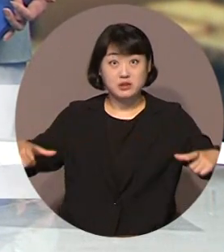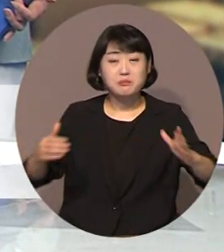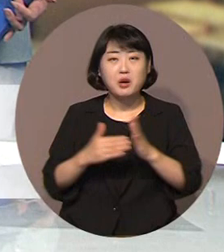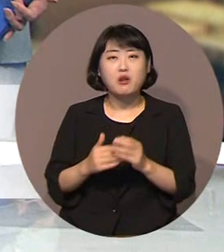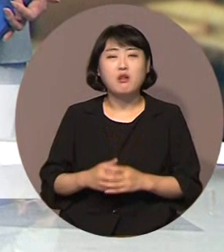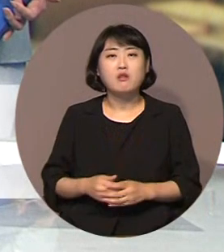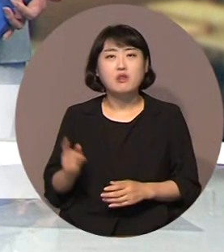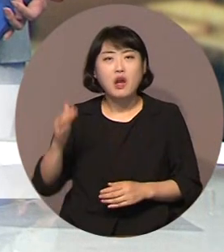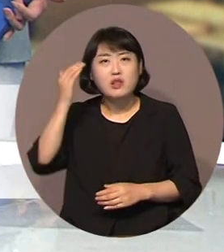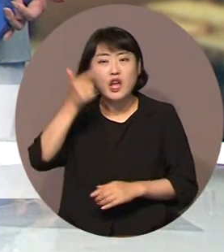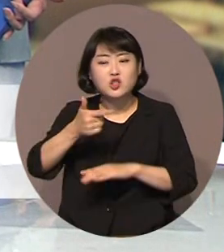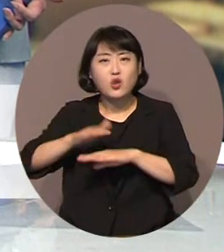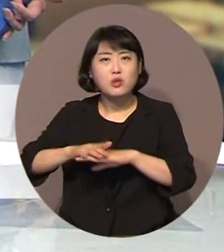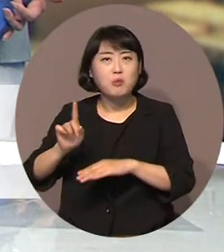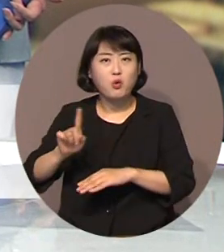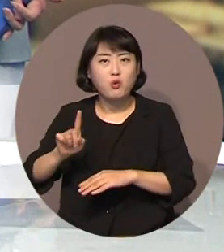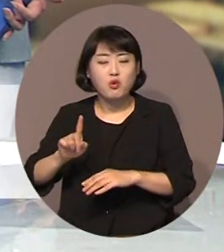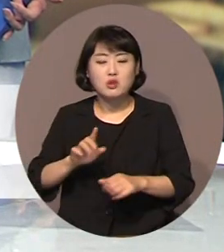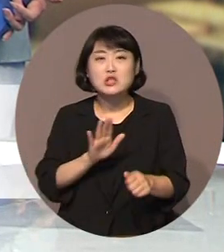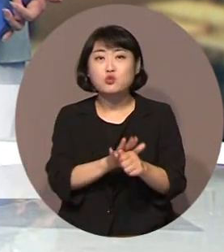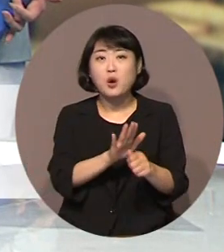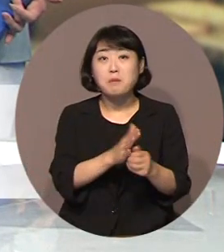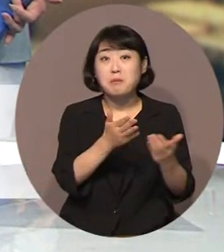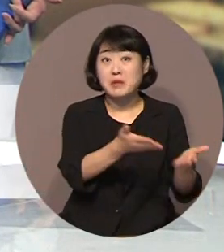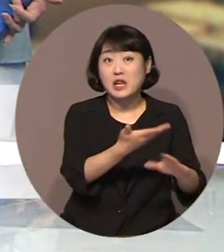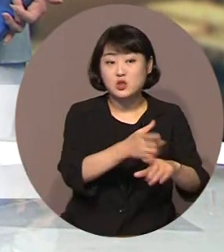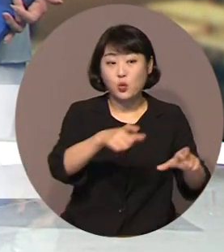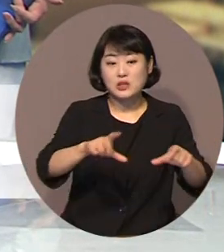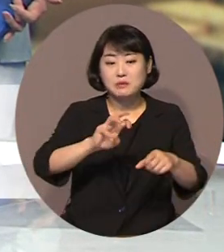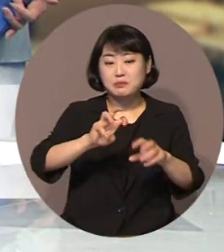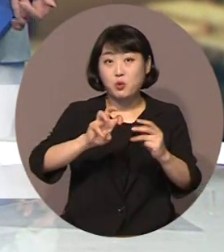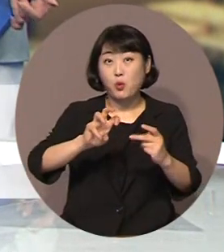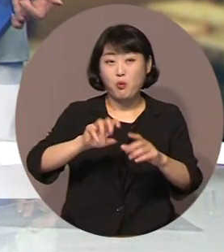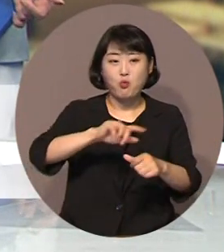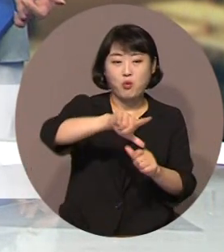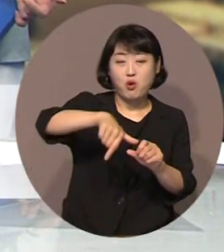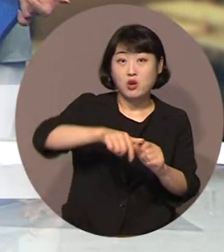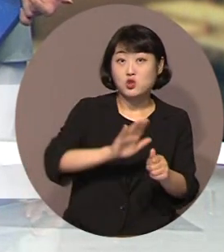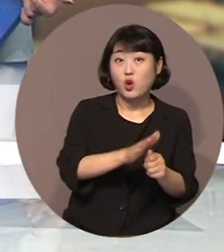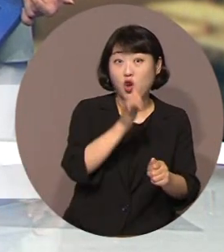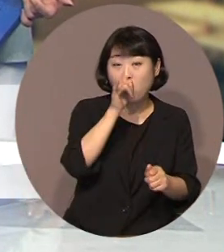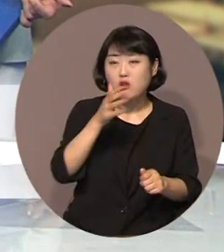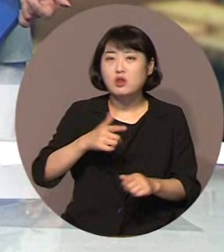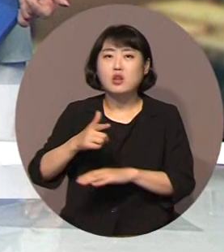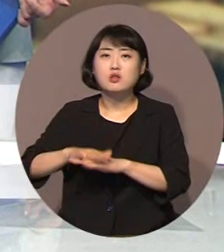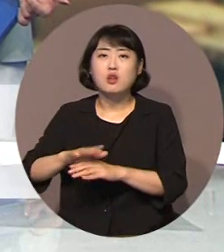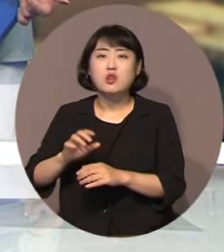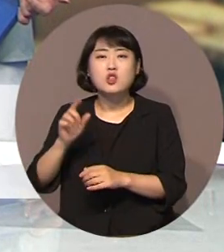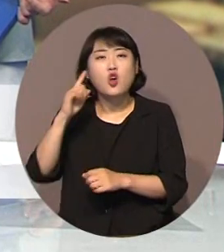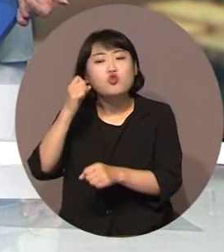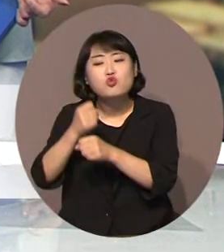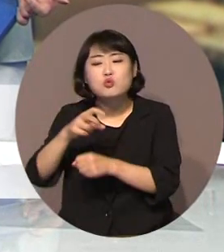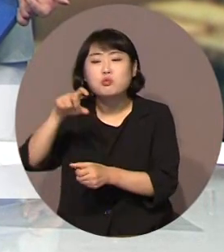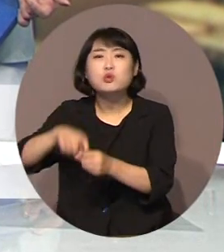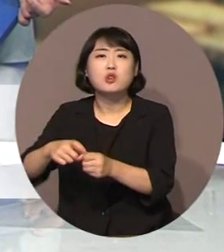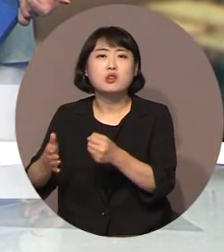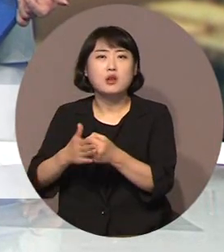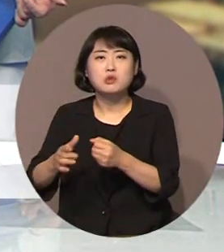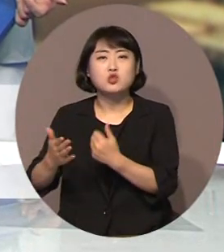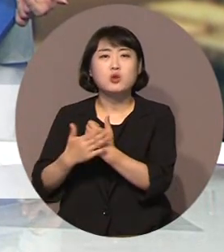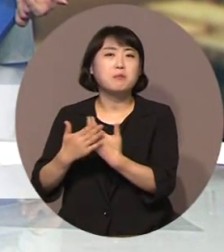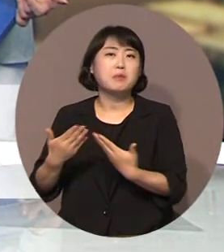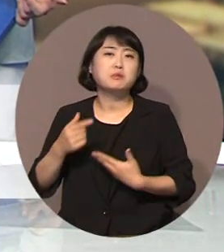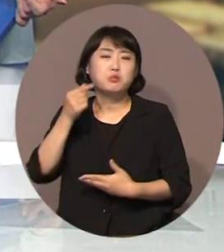원자로라는 이유로 대전은 재정 지원을 전혀 받지 못하고 있습니다. 원전 교부서 신설 요구가 큰데도 관련